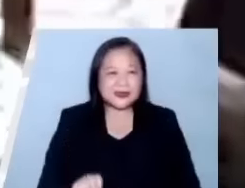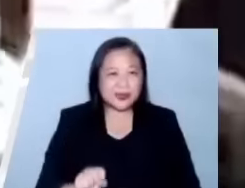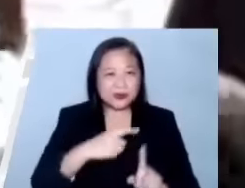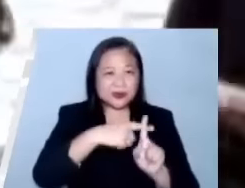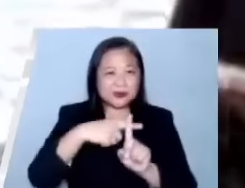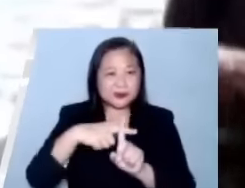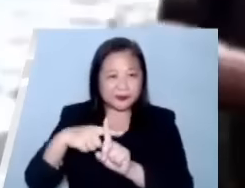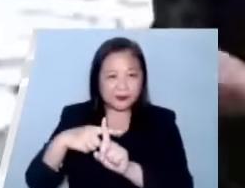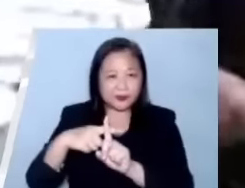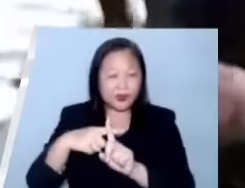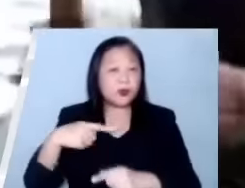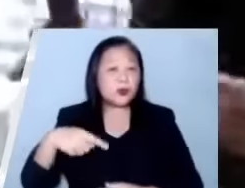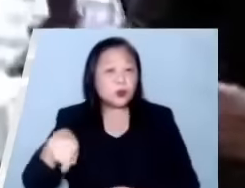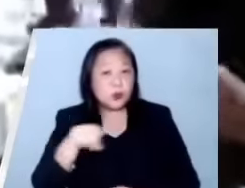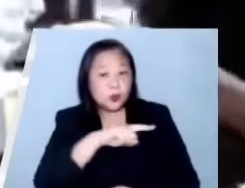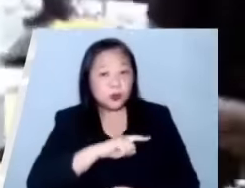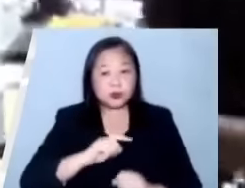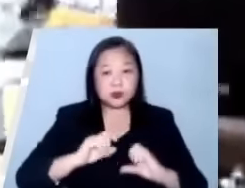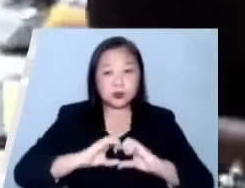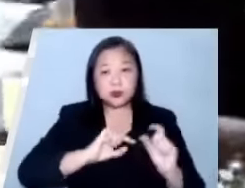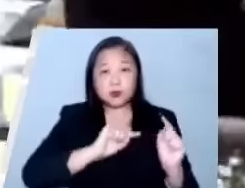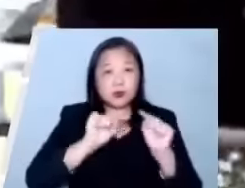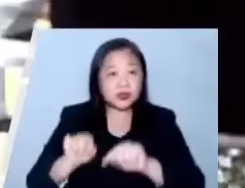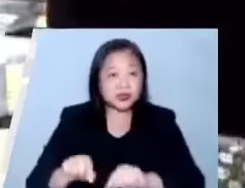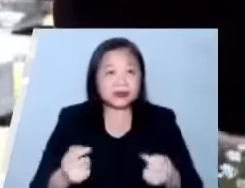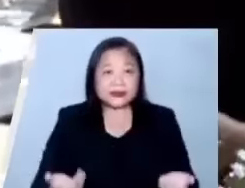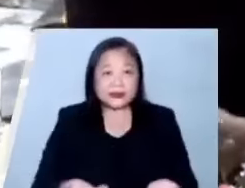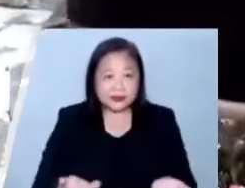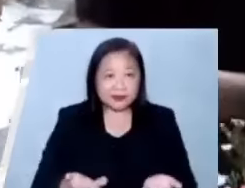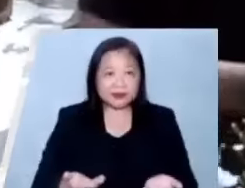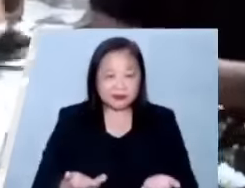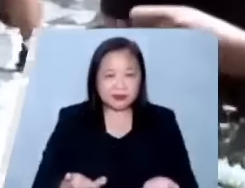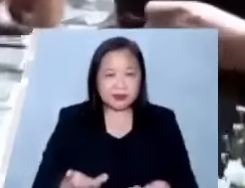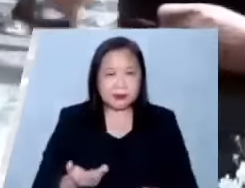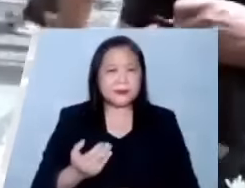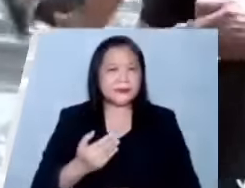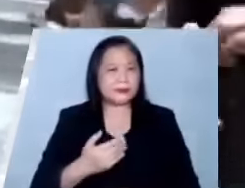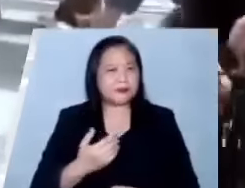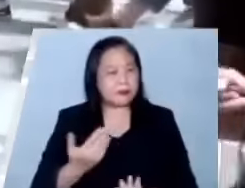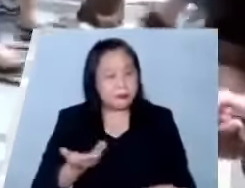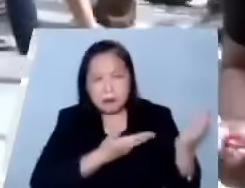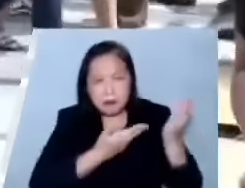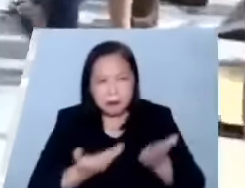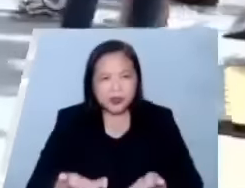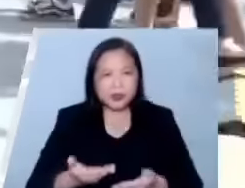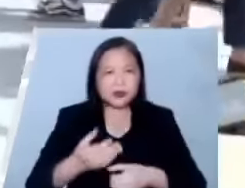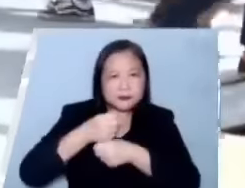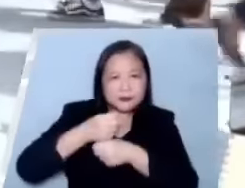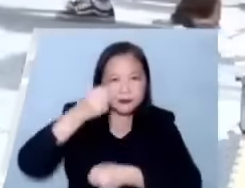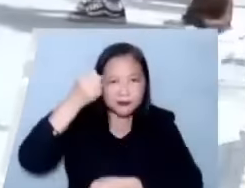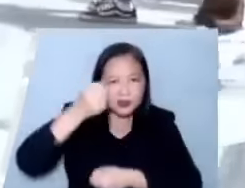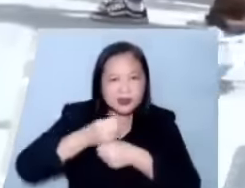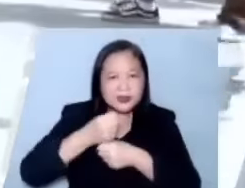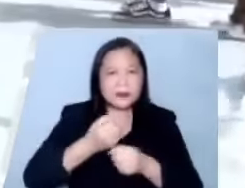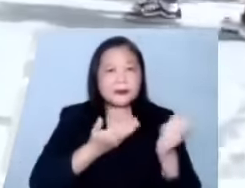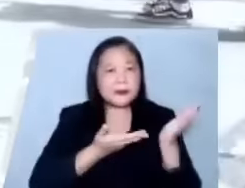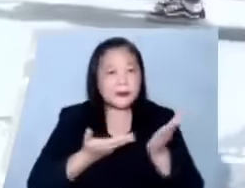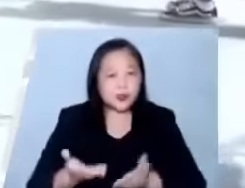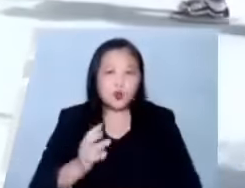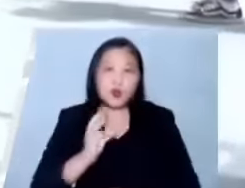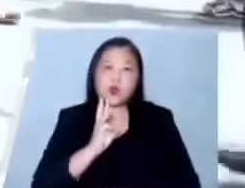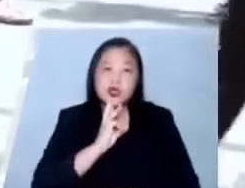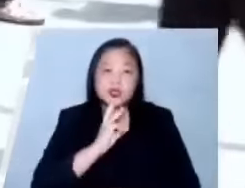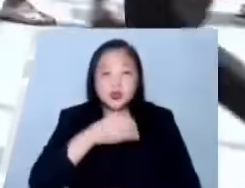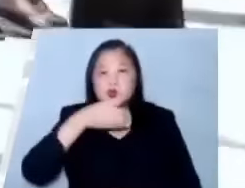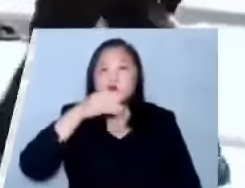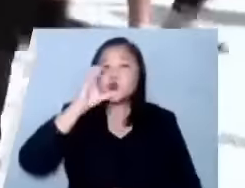sa mga kapuso natin na pupunta pa lang po dito, ay siguruhin nyo na magdala kayo ng payong at magdala kayo ng tubig at saka